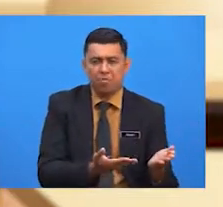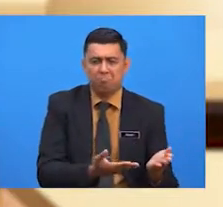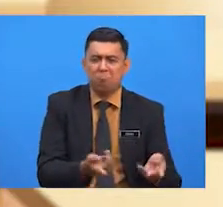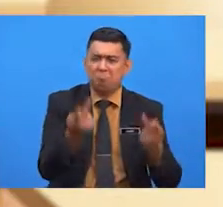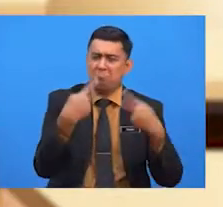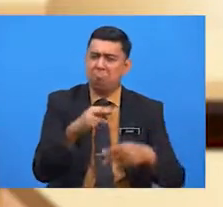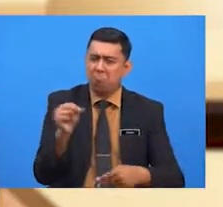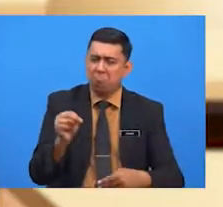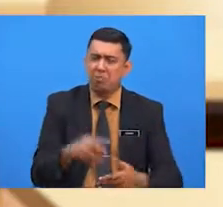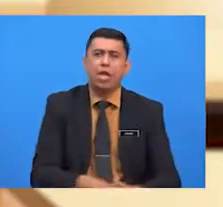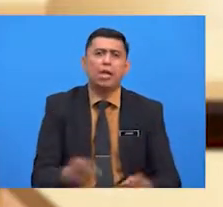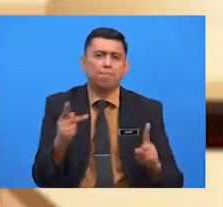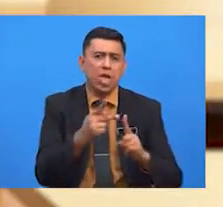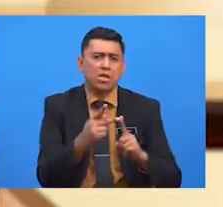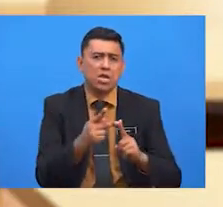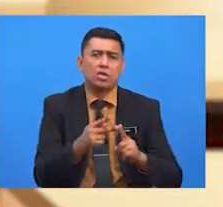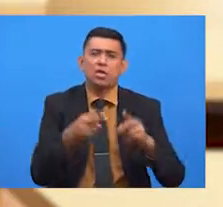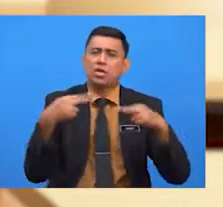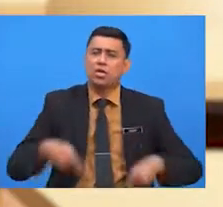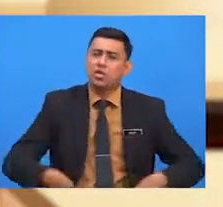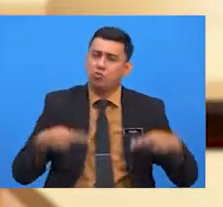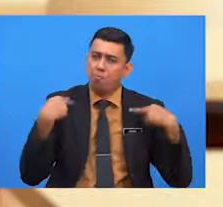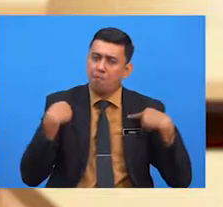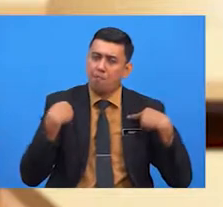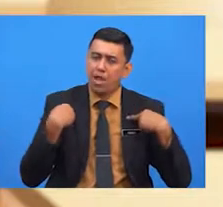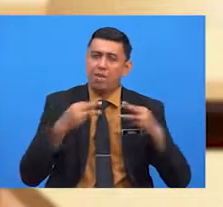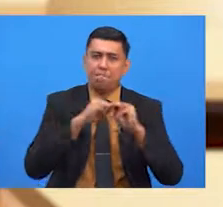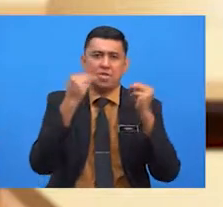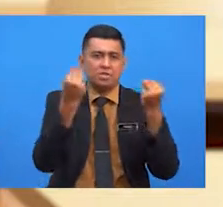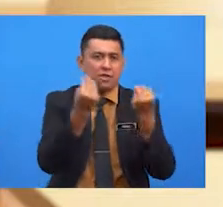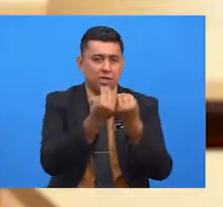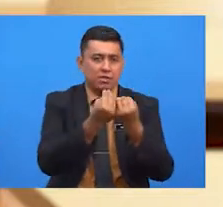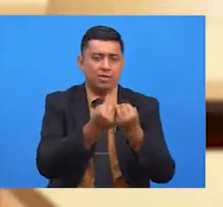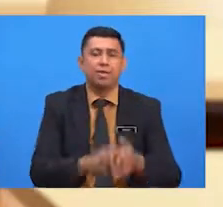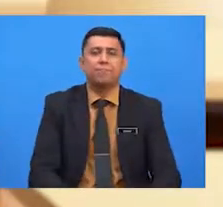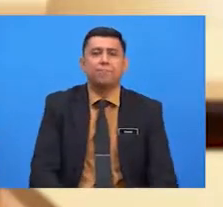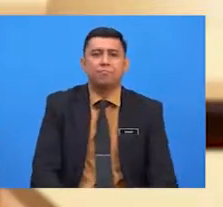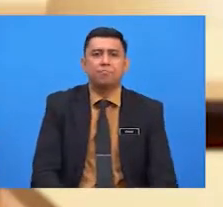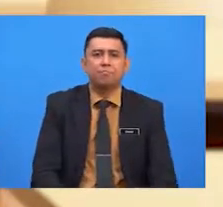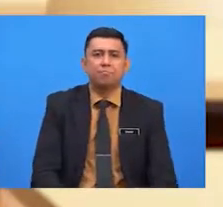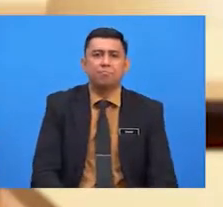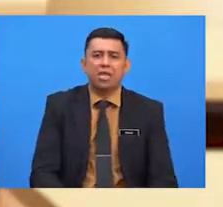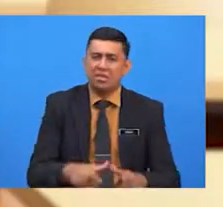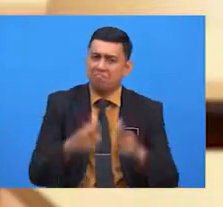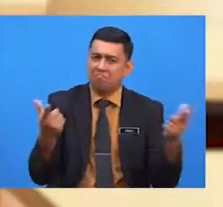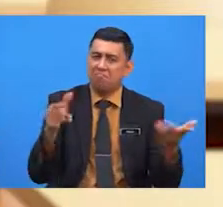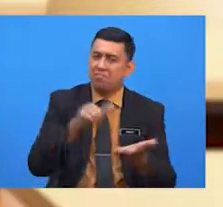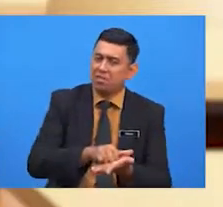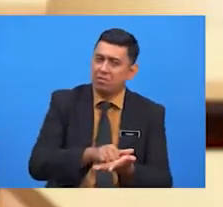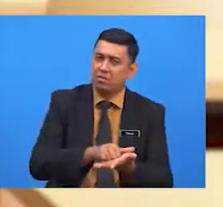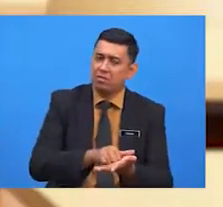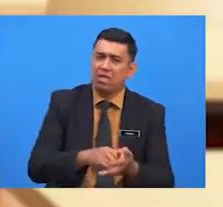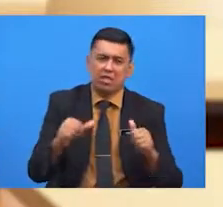terhadap kehidupan masyarakat yang lebih bertamadun. Di samping itu juga, melalui